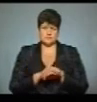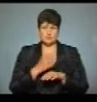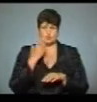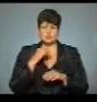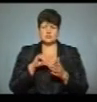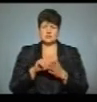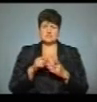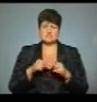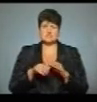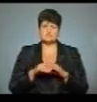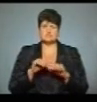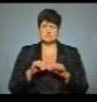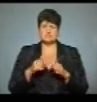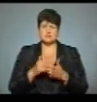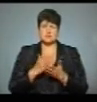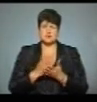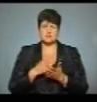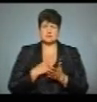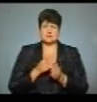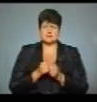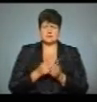члени дільничих комісій мали при собі печатки.